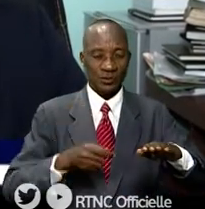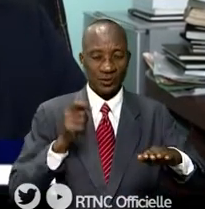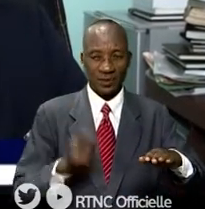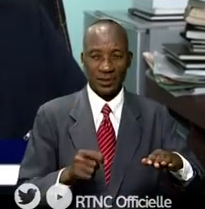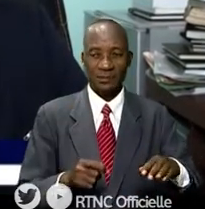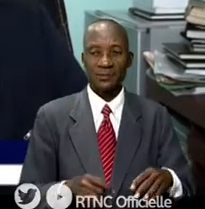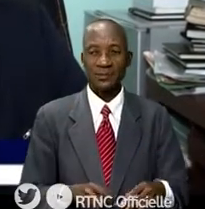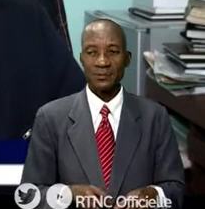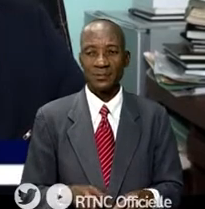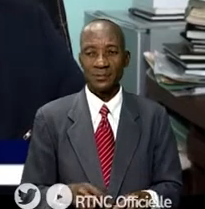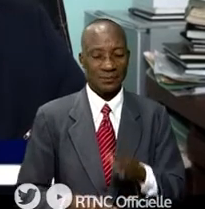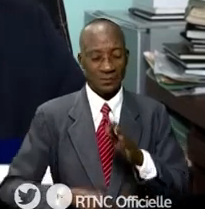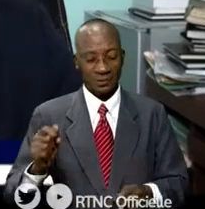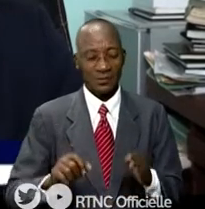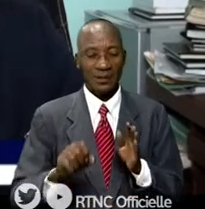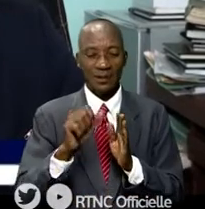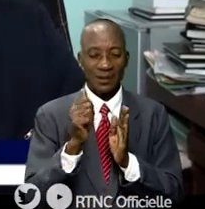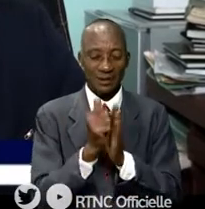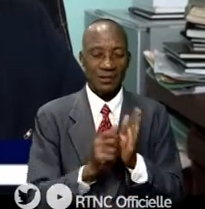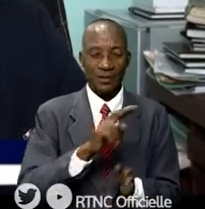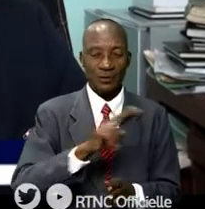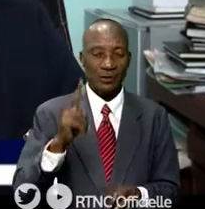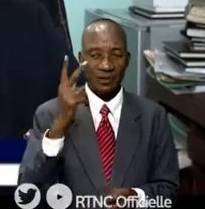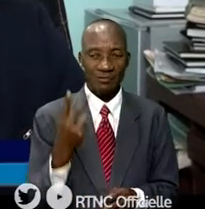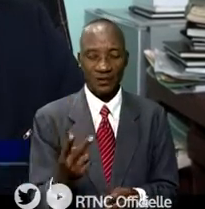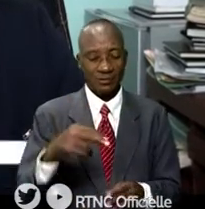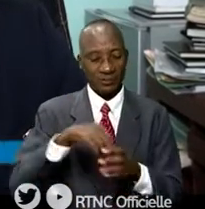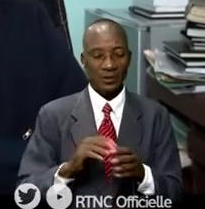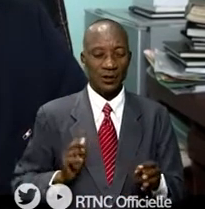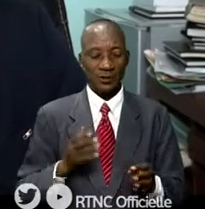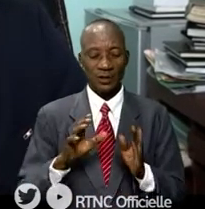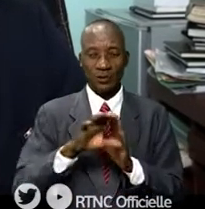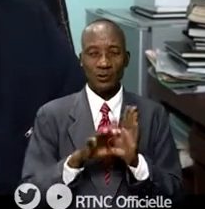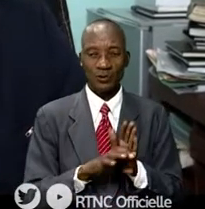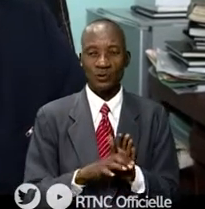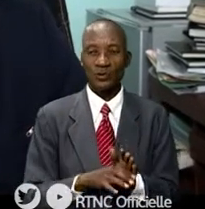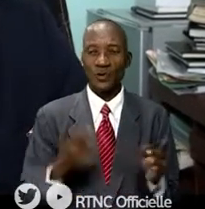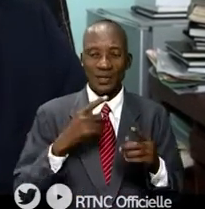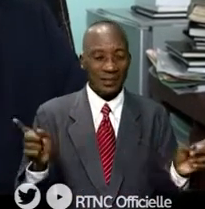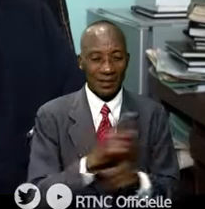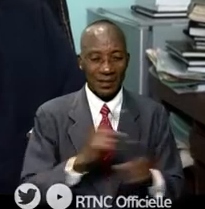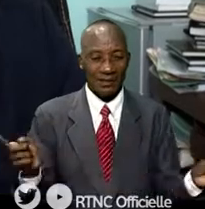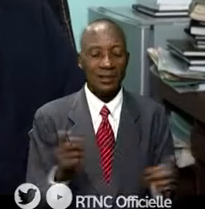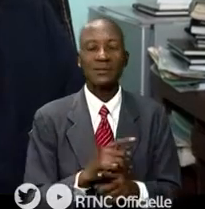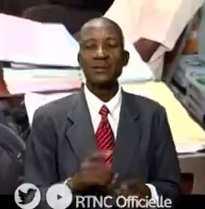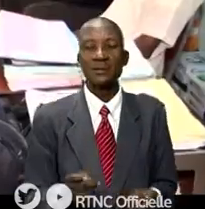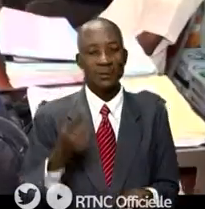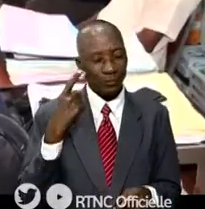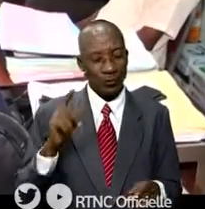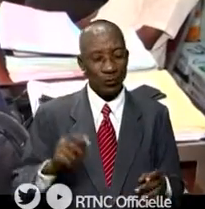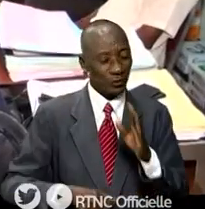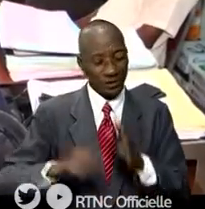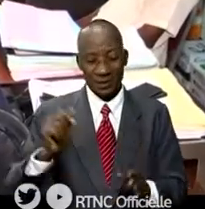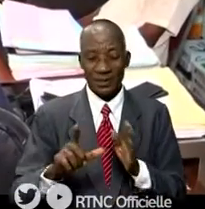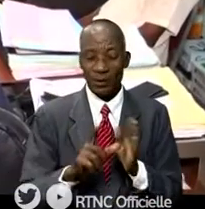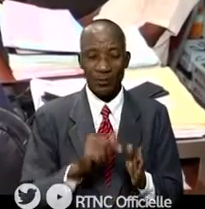les prescrits de l'article 220 de notre Constitution qui en interdit toute révision. Pour ce